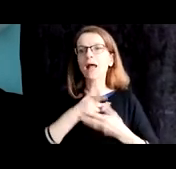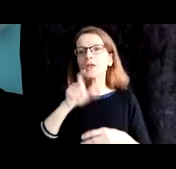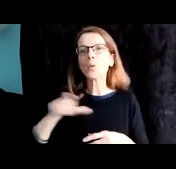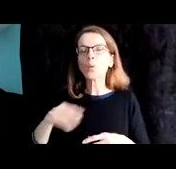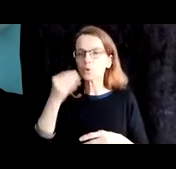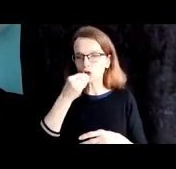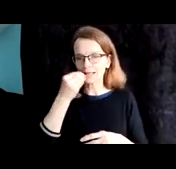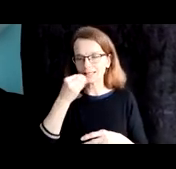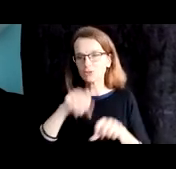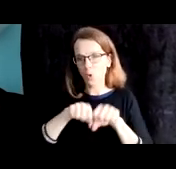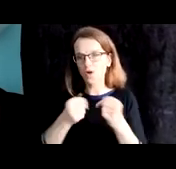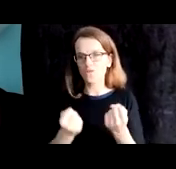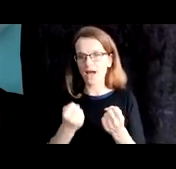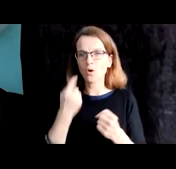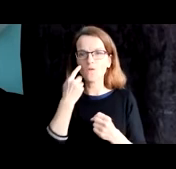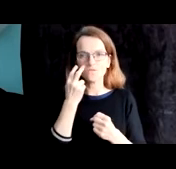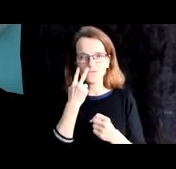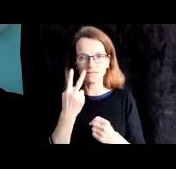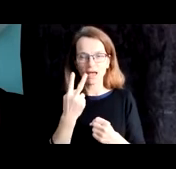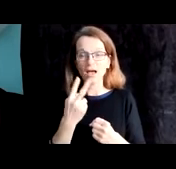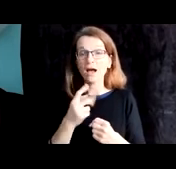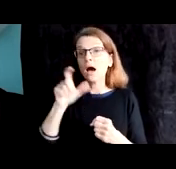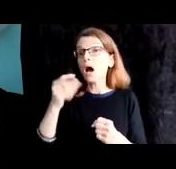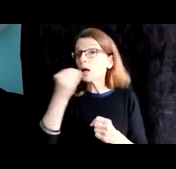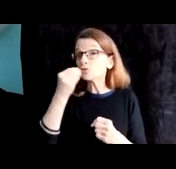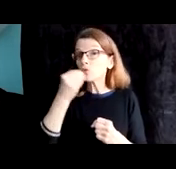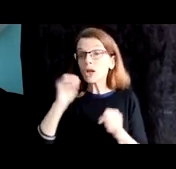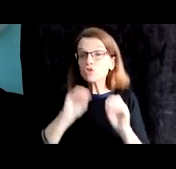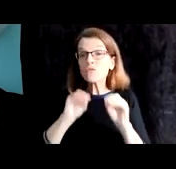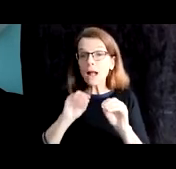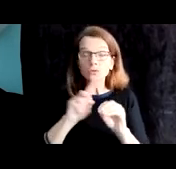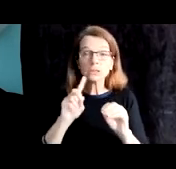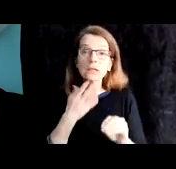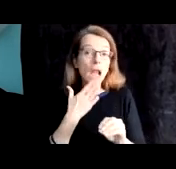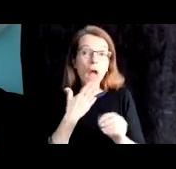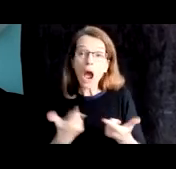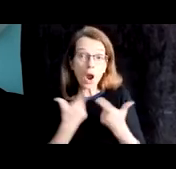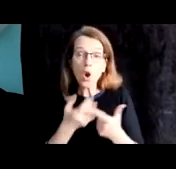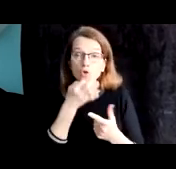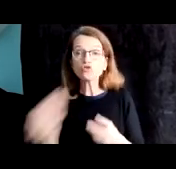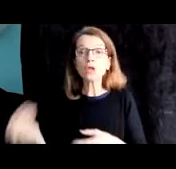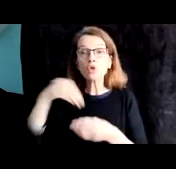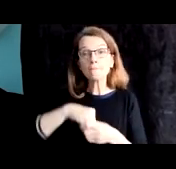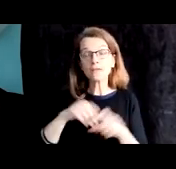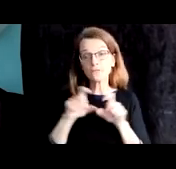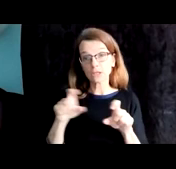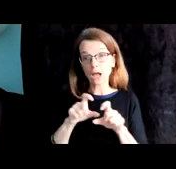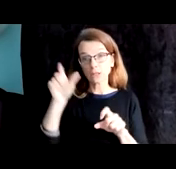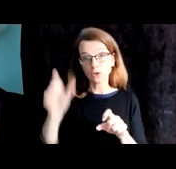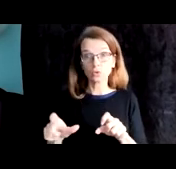da izobraževalcu ni lahko, če dobi v svoj razred ali oddelek osebo s posebnimi potrebami, s katero ne ve, kako bi